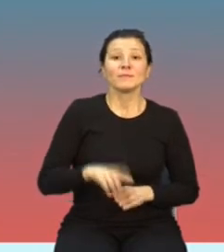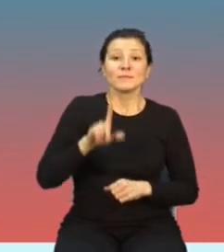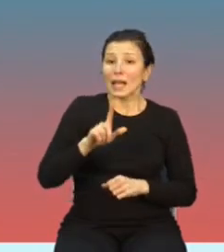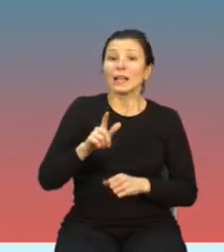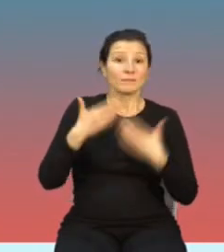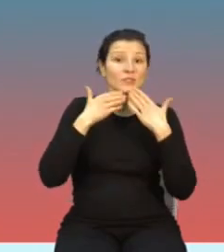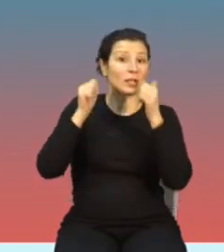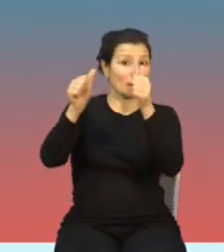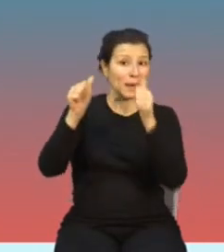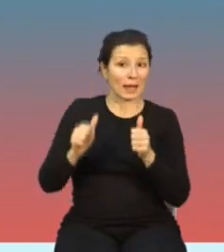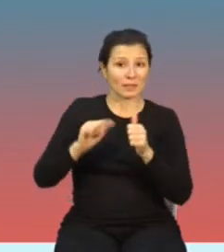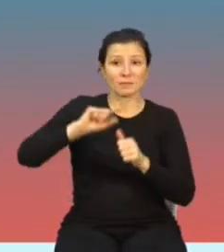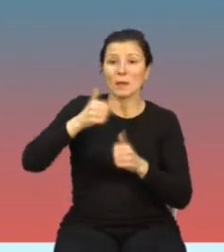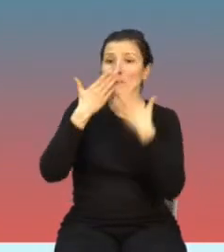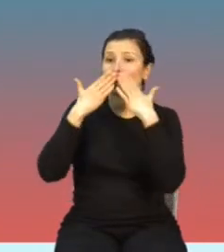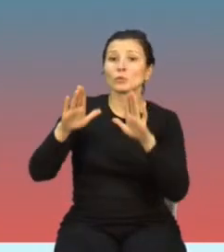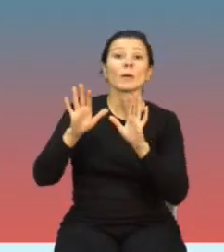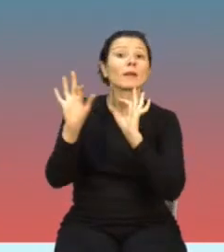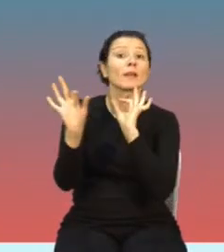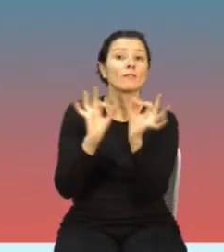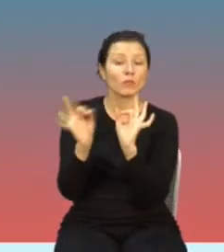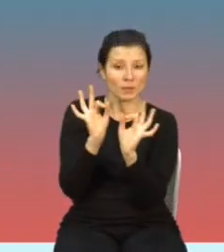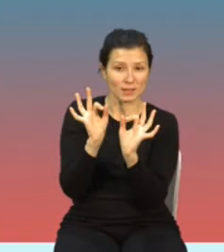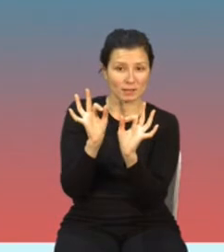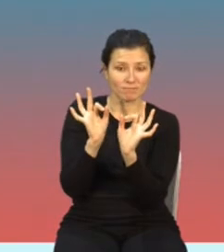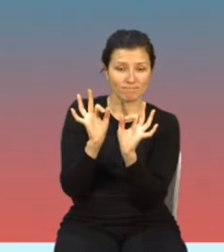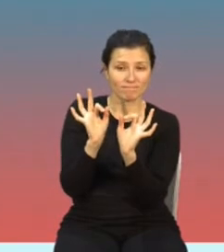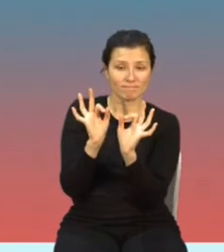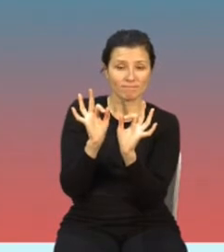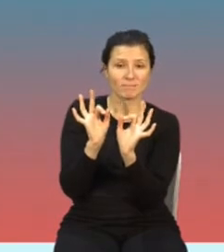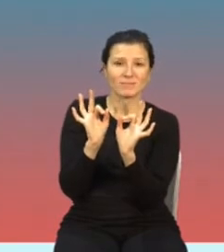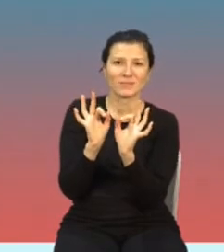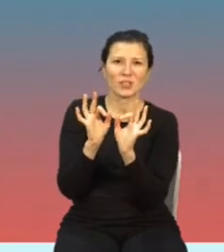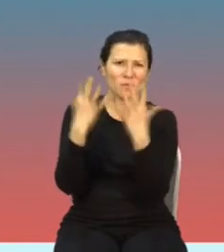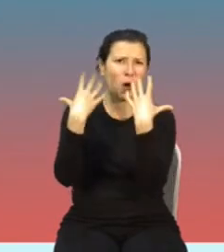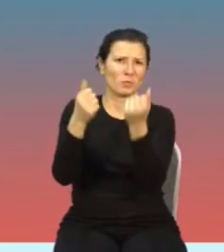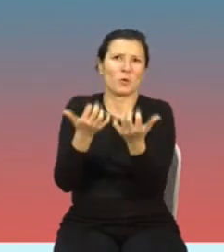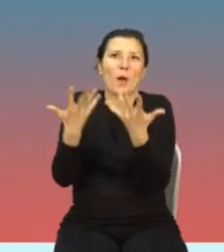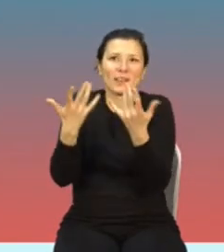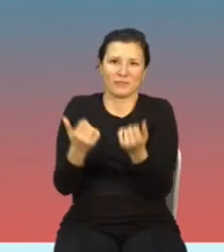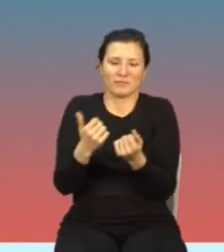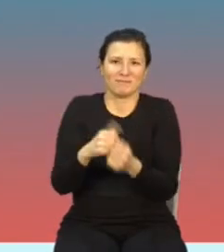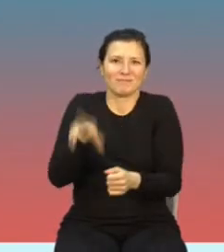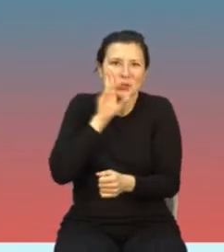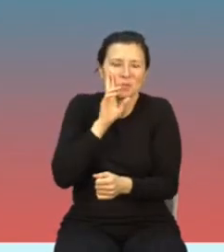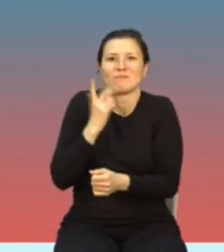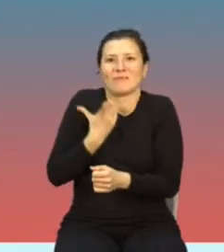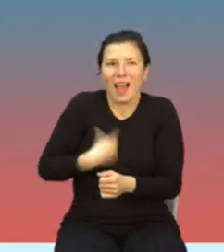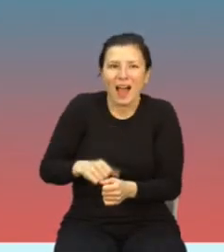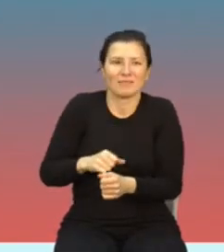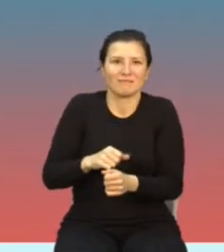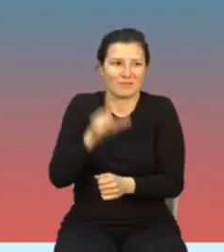plakatach przedstawiamy informacje, które są łatwo przyswajalne i da się to